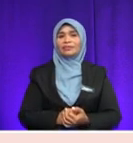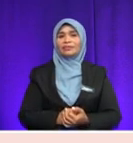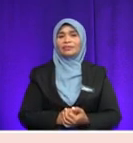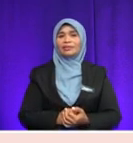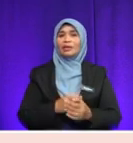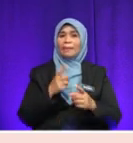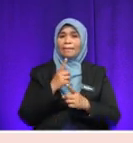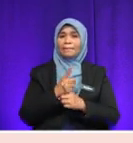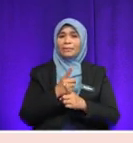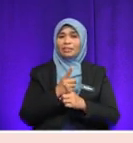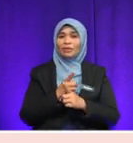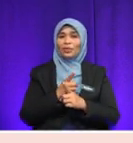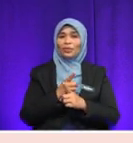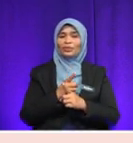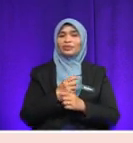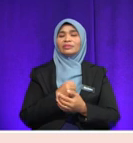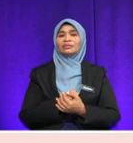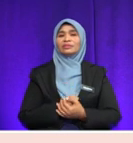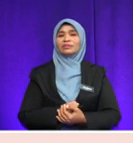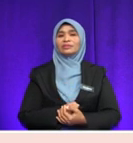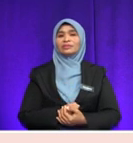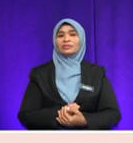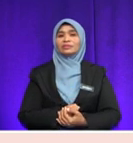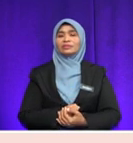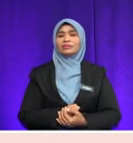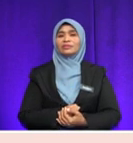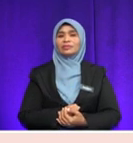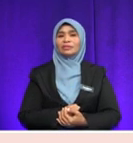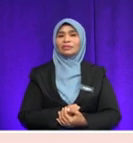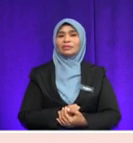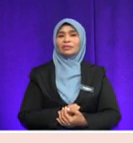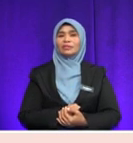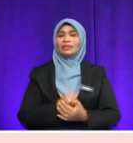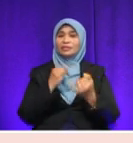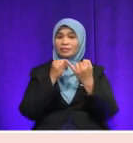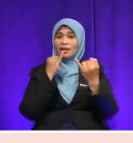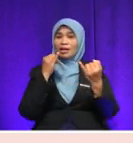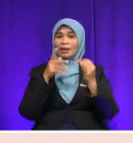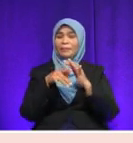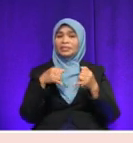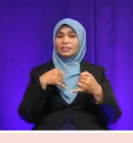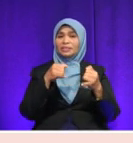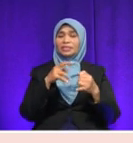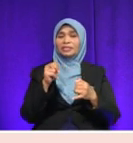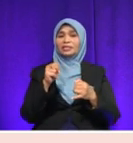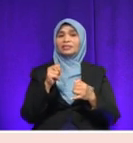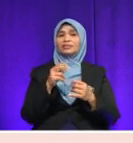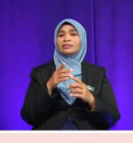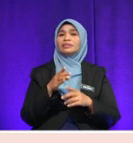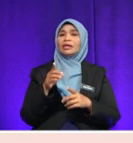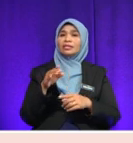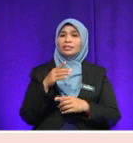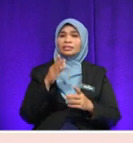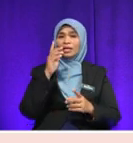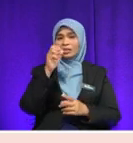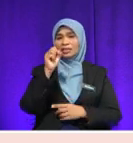betul betul oke seterusnya jarak perjalanan sahala melebihi 18 KM